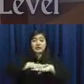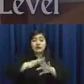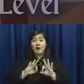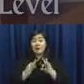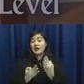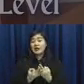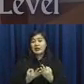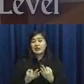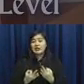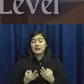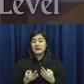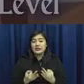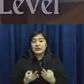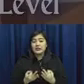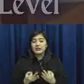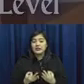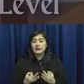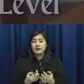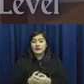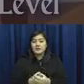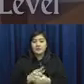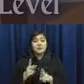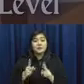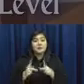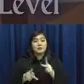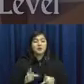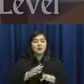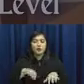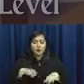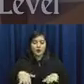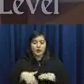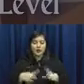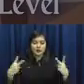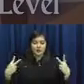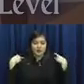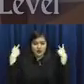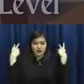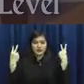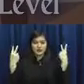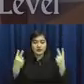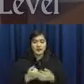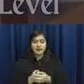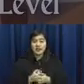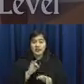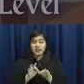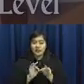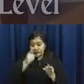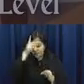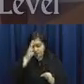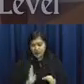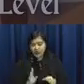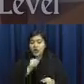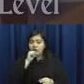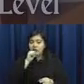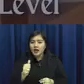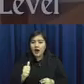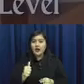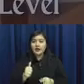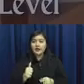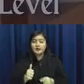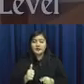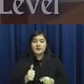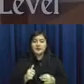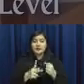build it. Except the Lord keep the city, the watchman waketh, but in vain." Alam niyo po mga kapatid, ito po